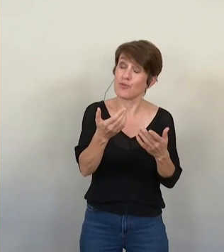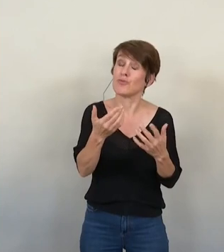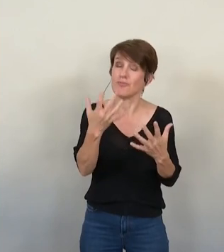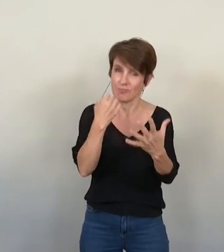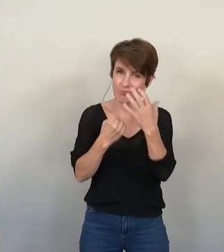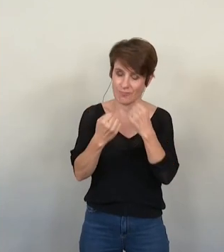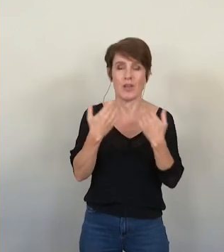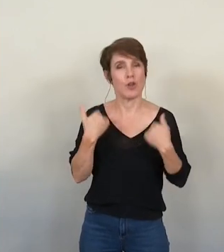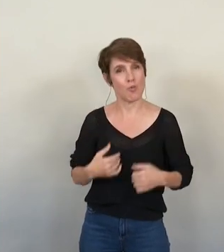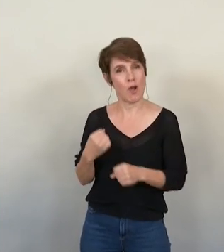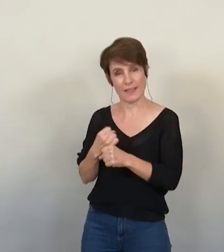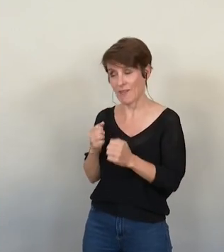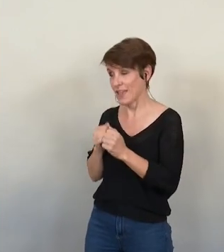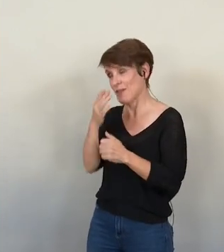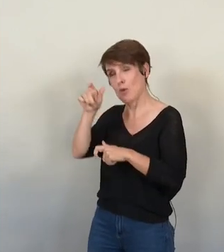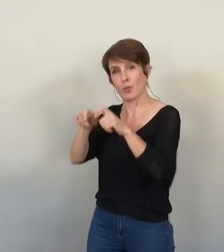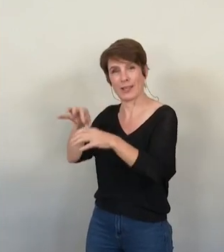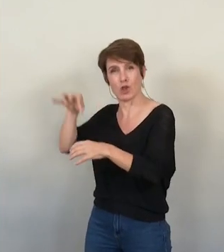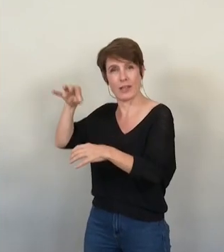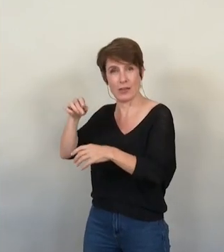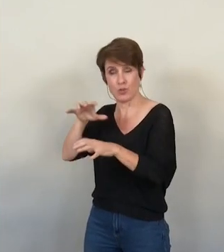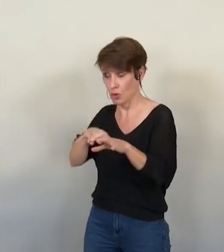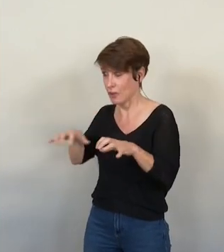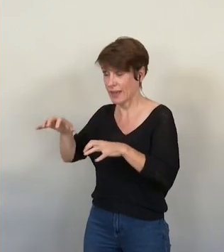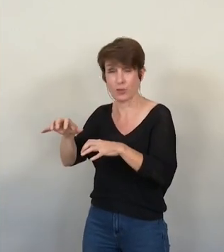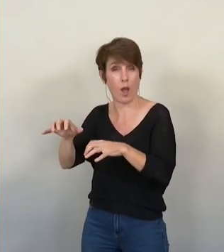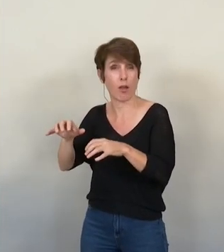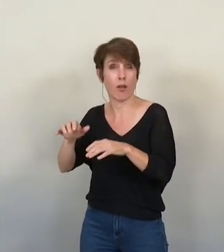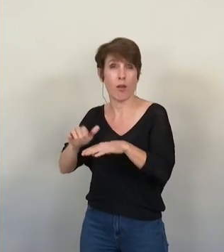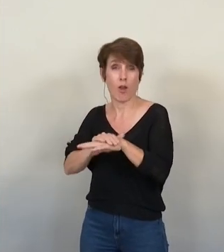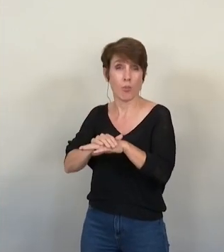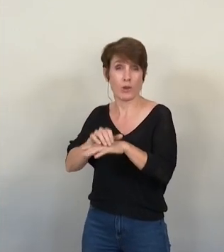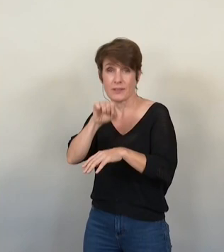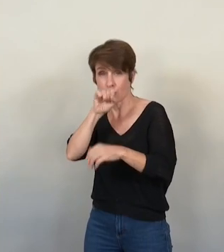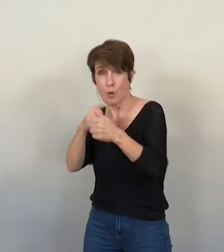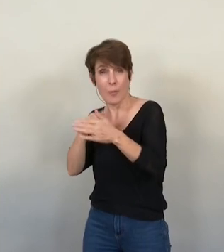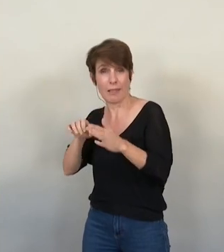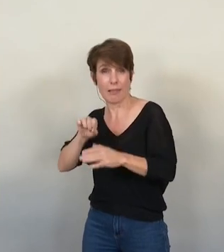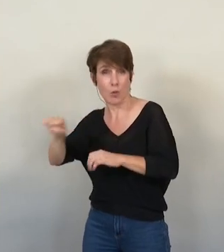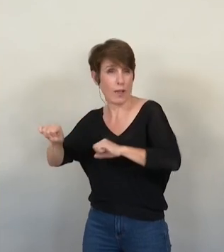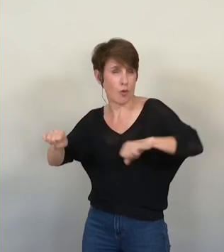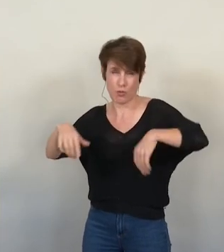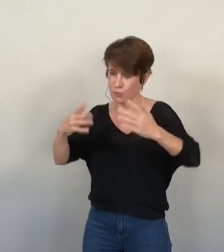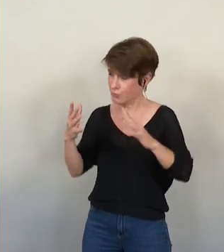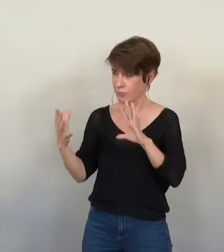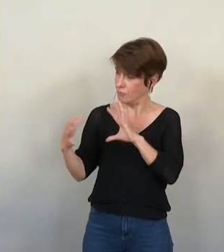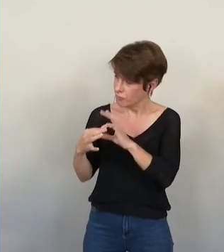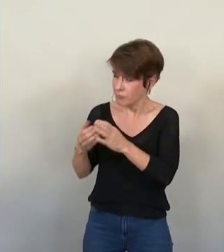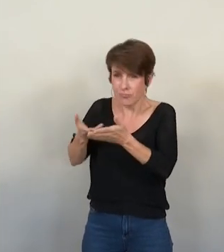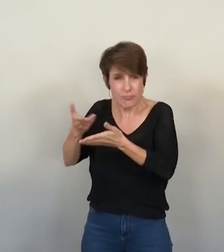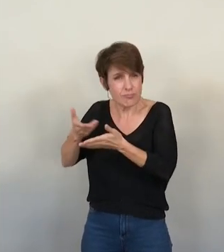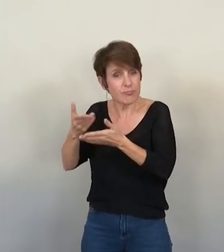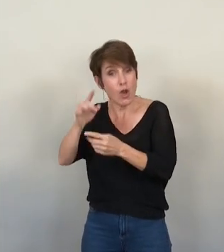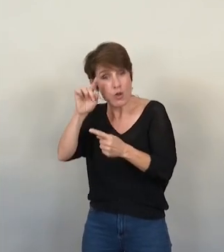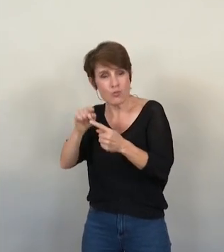de du du grand territoire quel que soit leur sensibilité politique par ailleurs et sur sur quelque chose qui aille dans l'intérêt des